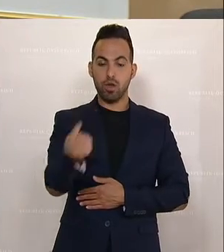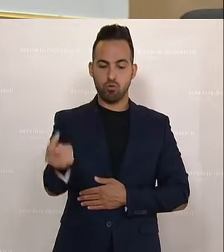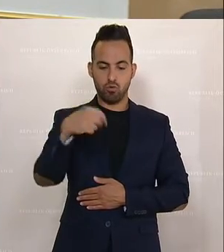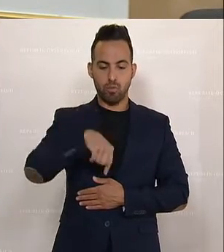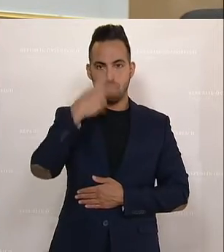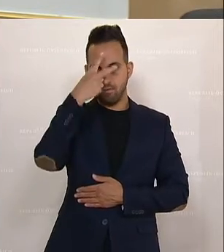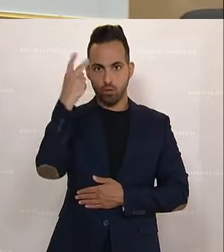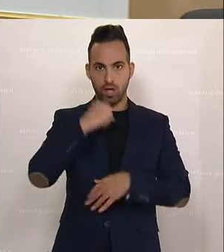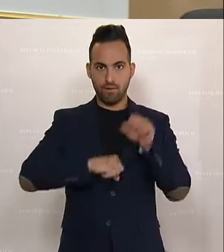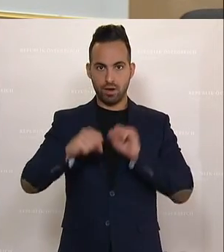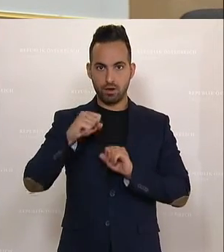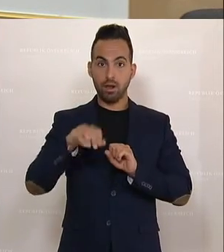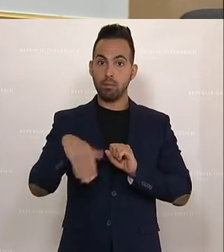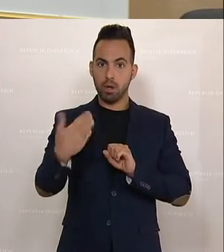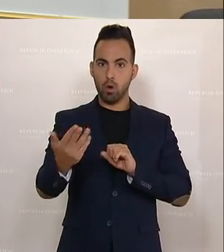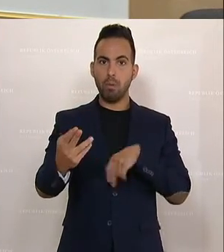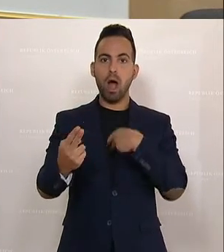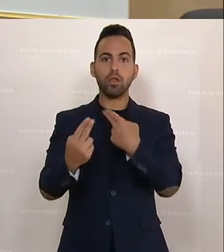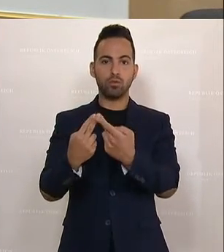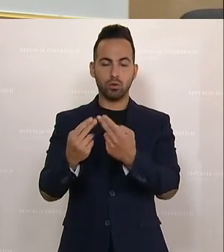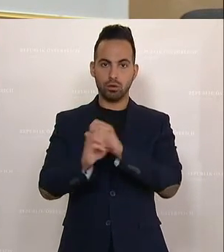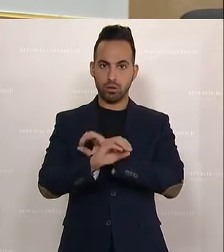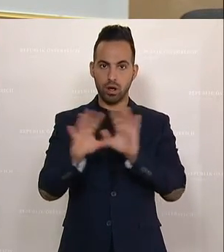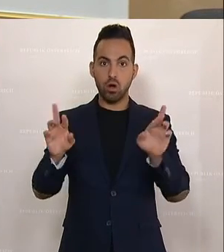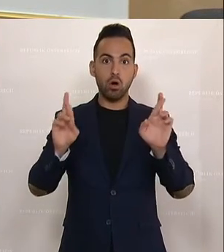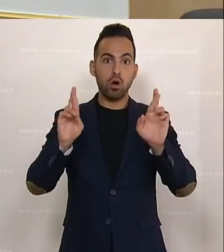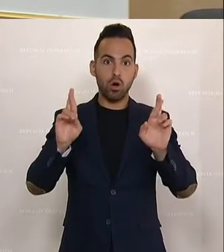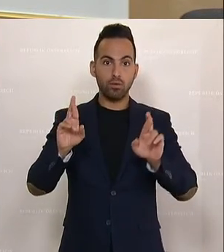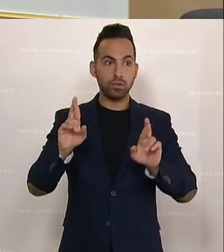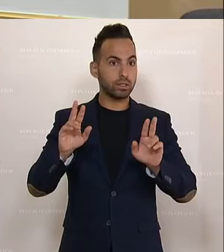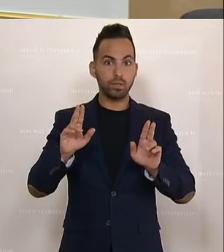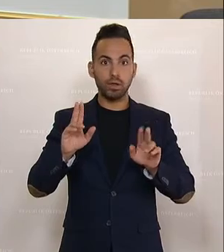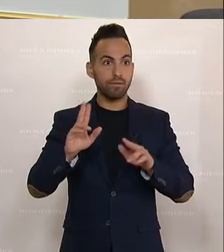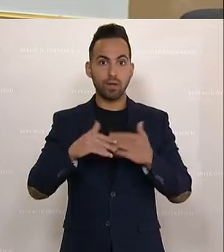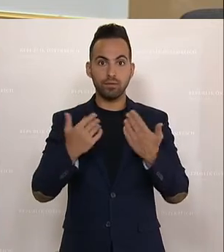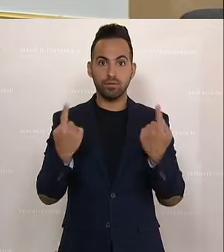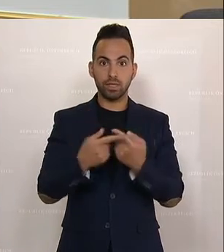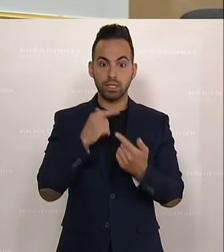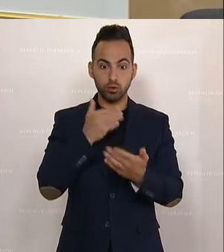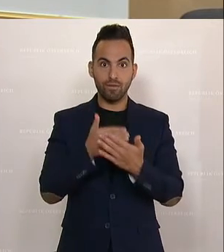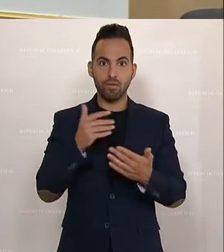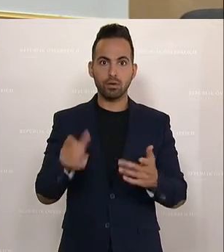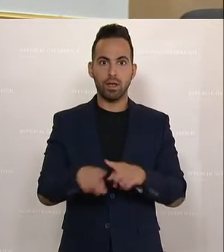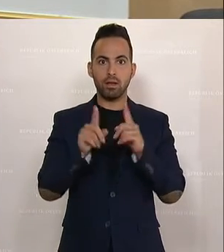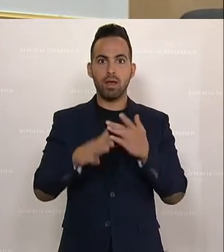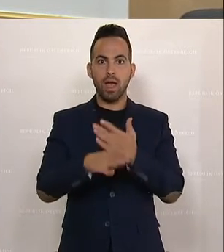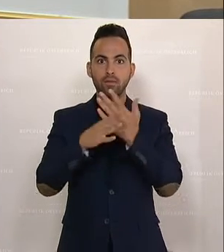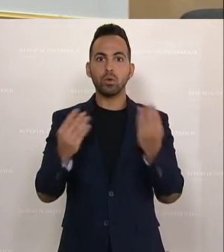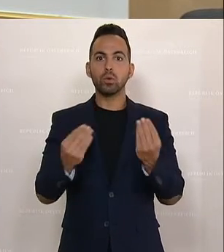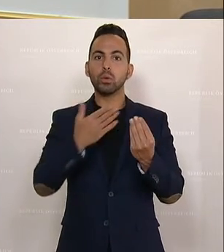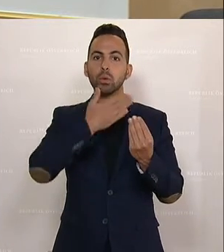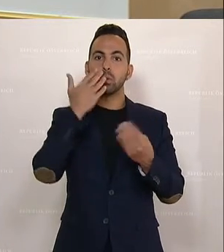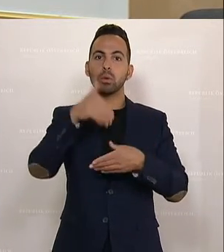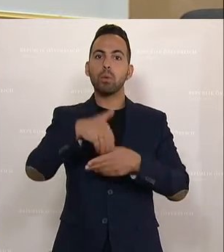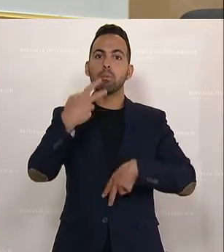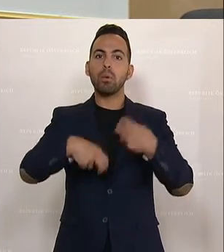eine Antwort, hoffentlich, wenn wir nicht unmittelbar helfen können, weil es sich um kein Problem mit der Verwaltung handelt, auch